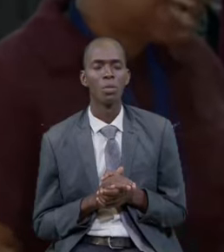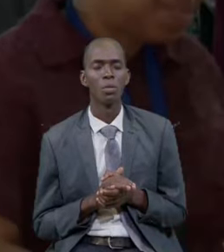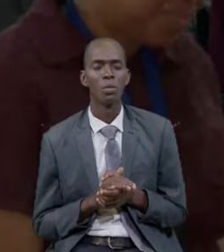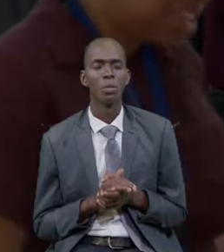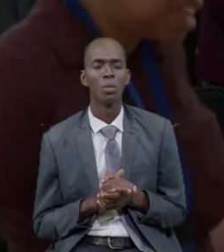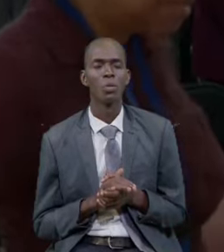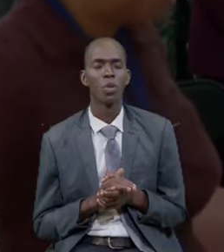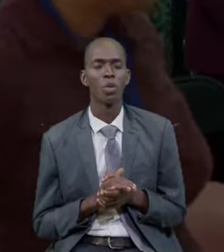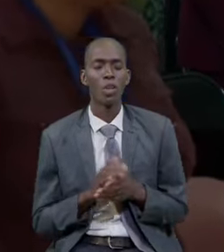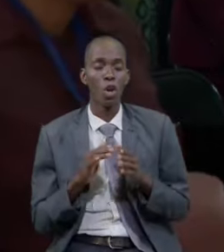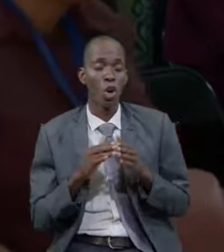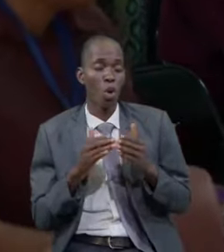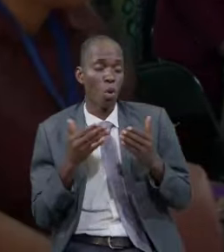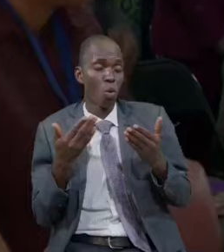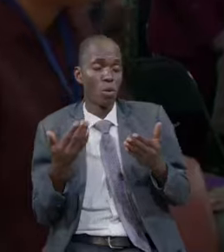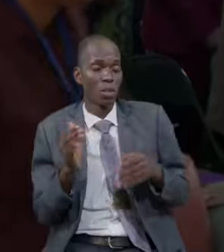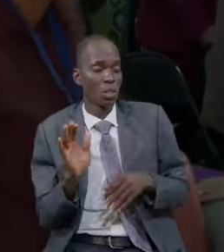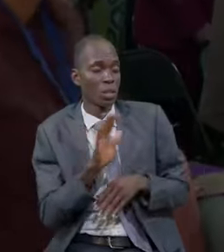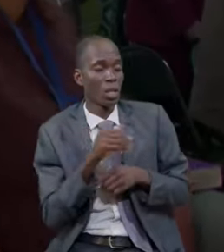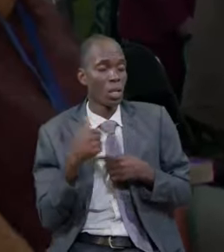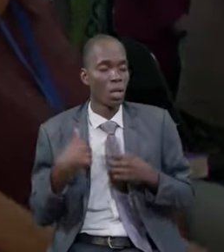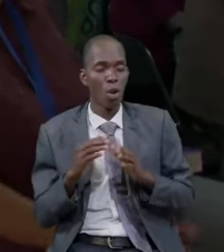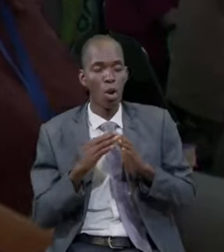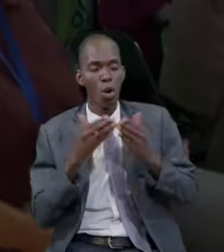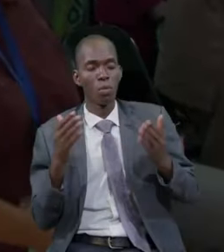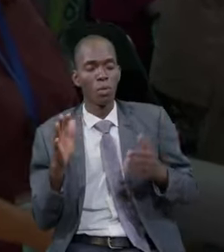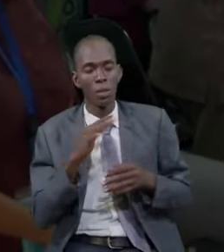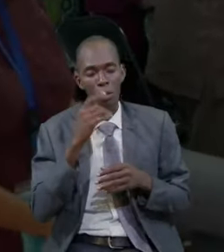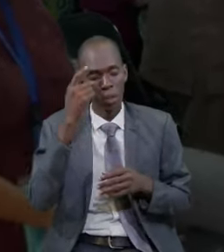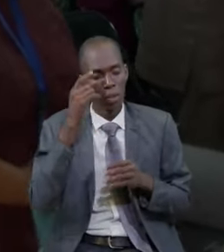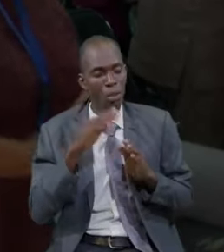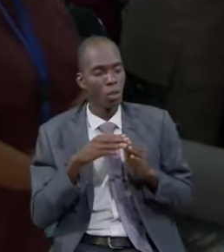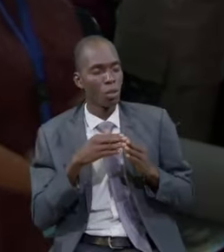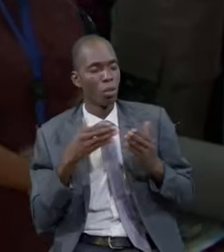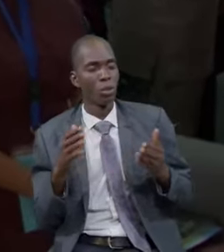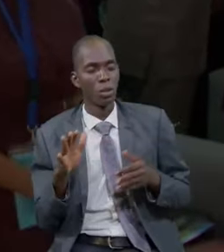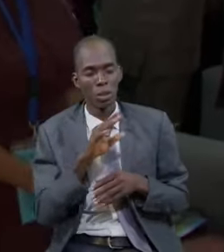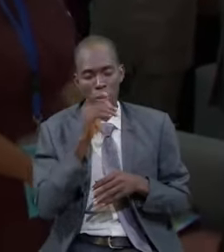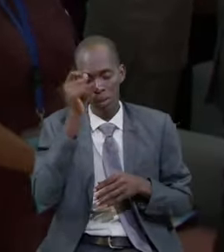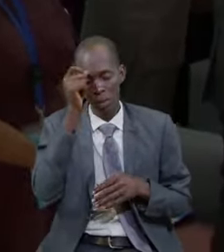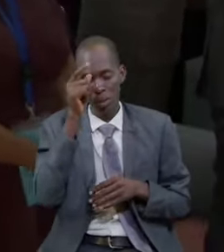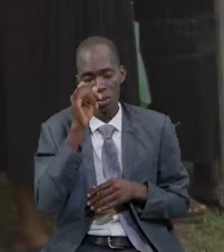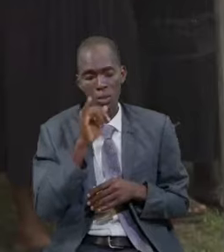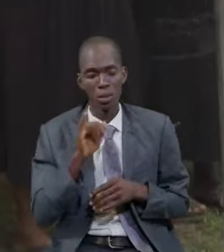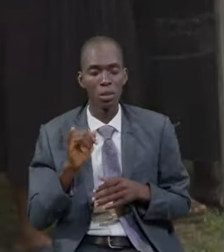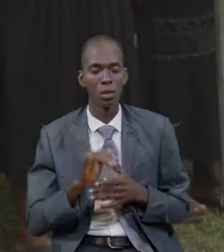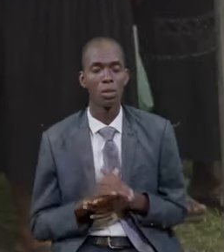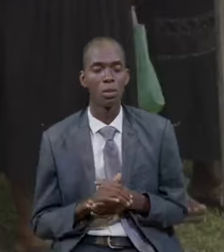Ouvre le cœur, ouvre la pensée, ouvre la compréhension